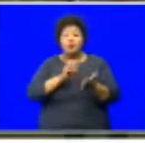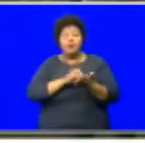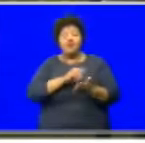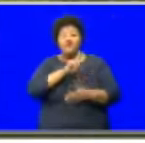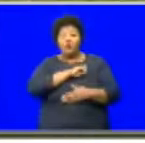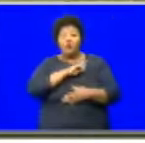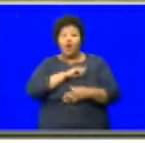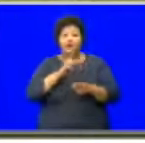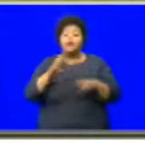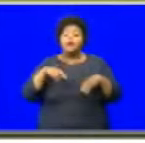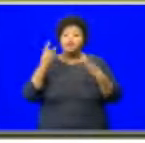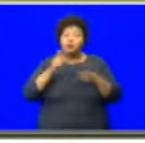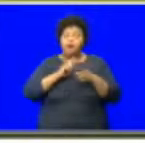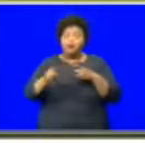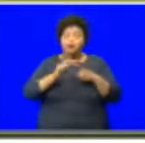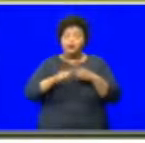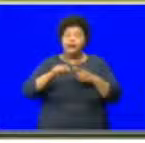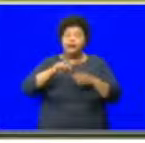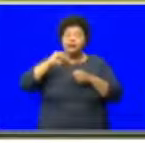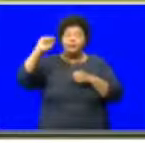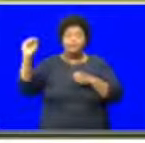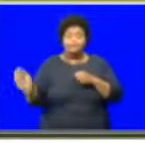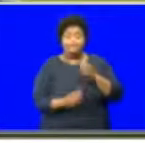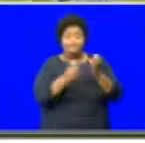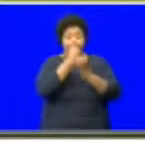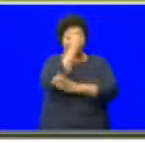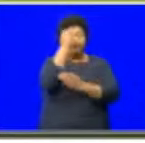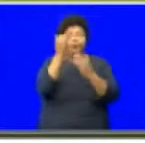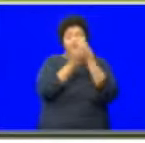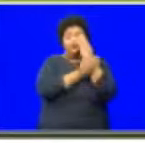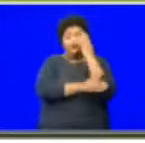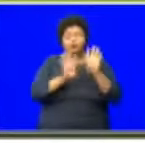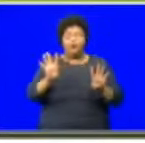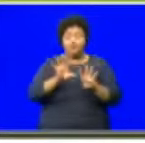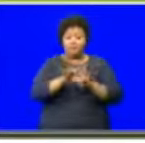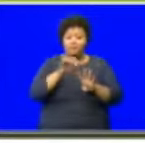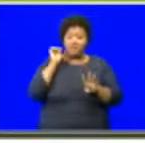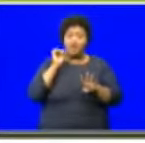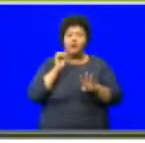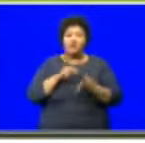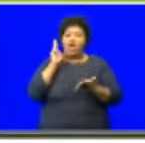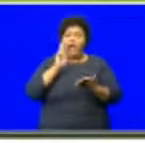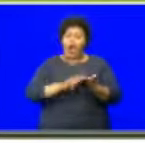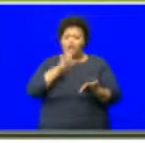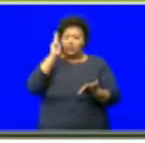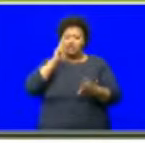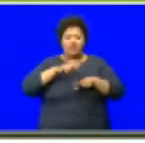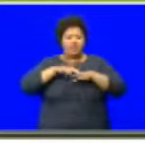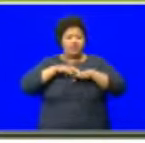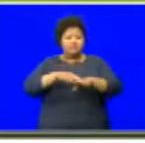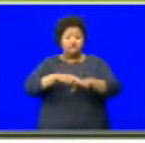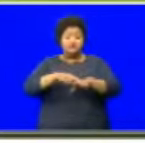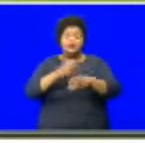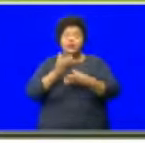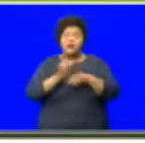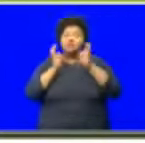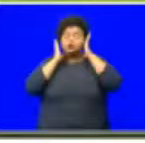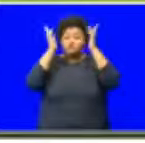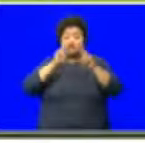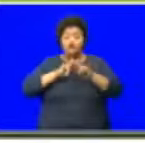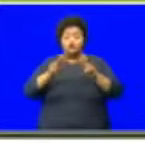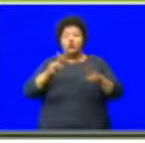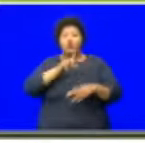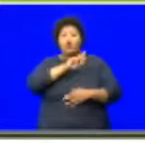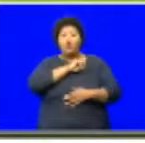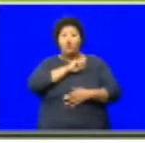ukuthi bamelele live kutholakala ukuthi abakavumeleki ukuthi bamelele live njengoba abakabi dakamouti talapha eveni